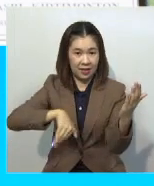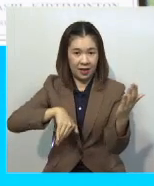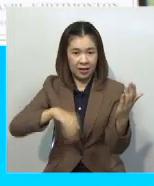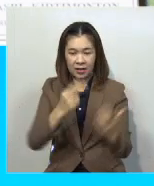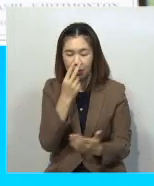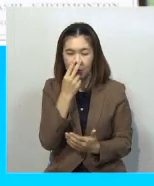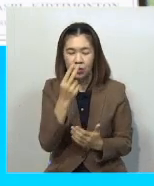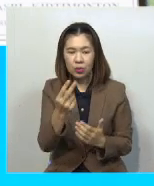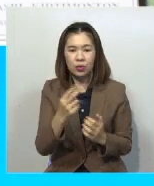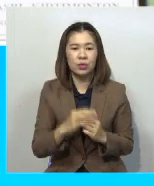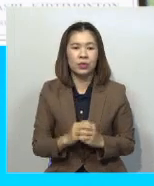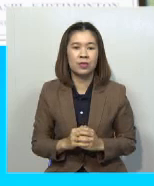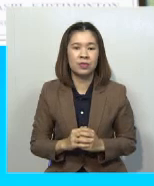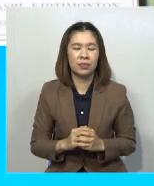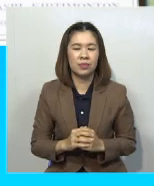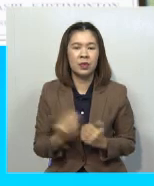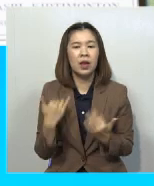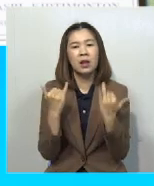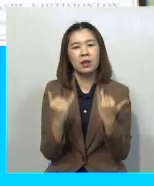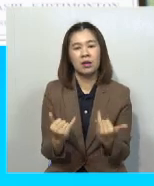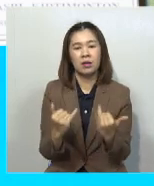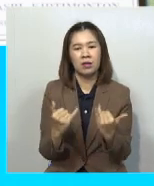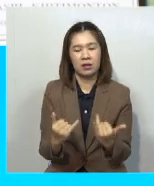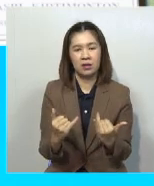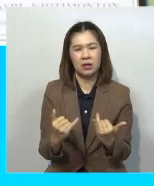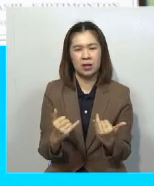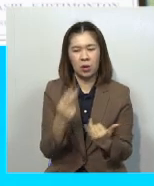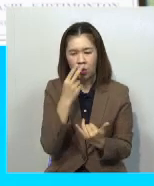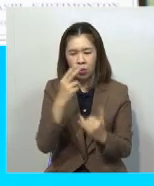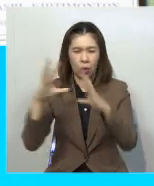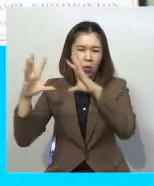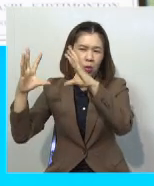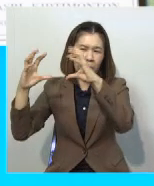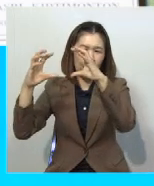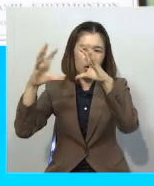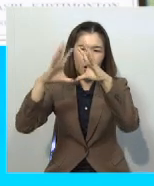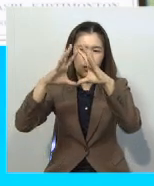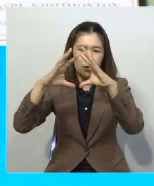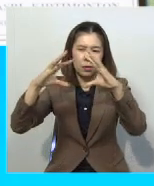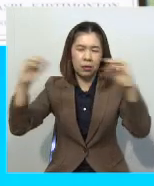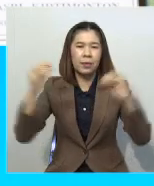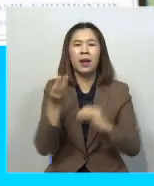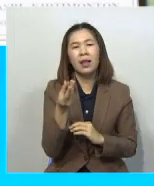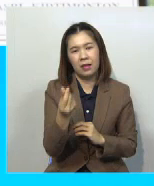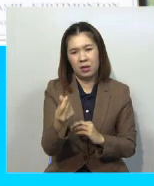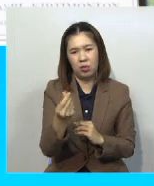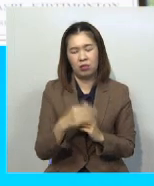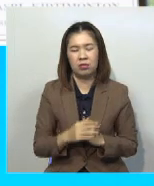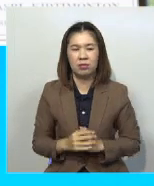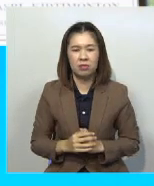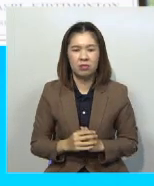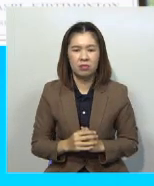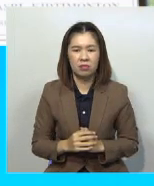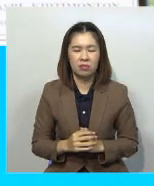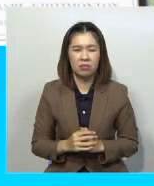าร์นะครับแต่เป็นฝนในช่วงนี้เนี่ยเมฆค่อนข้างที่จะสลายเร็วครับคือช่วงอายุของเมฆเนี่ยค่อนข้างสั้นน